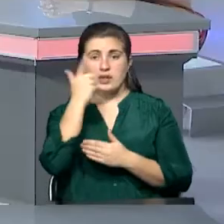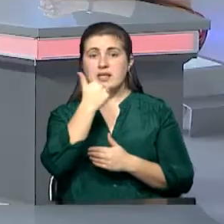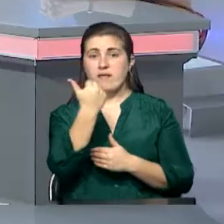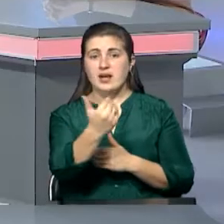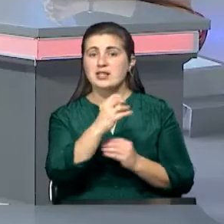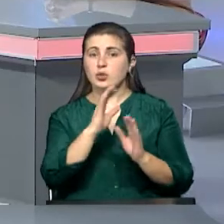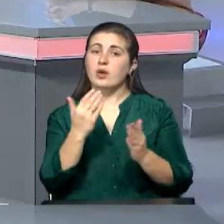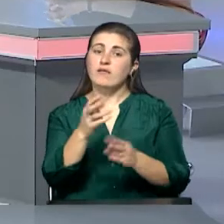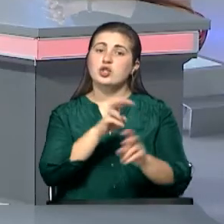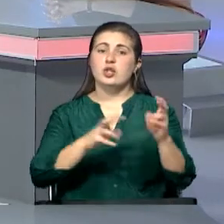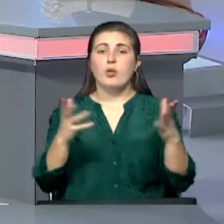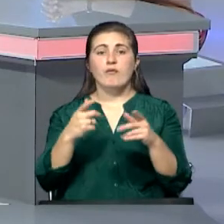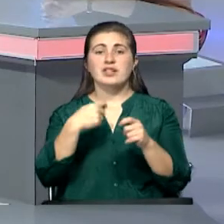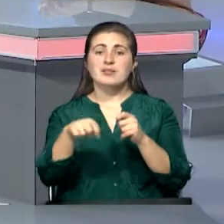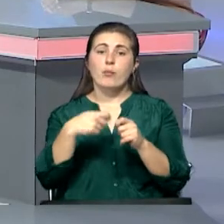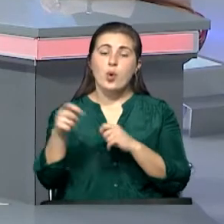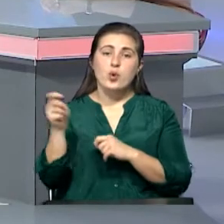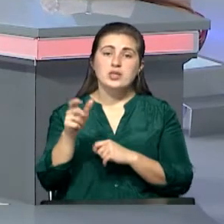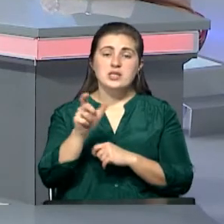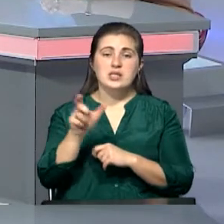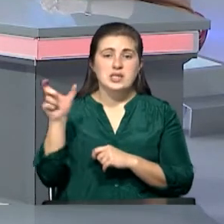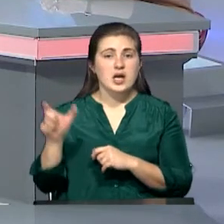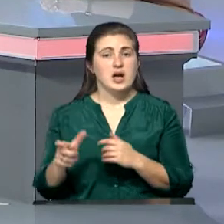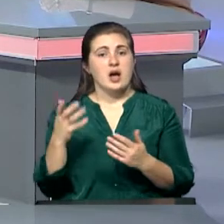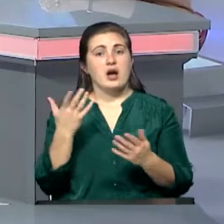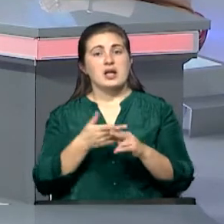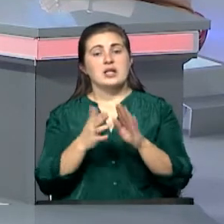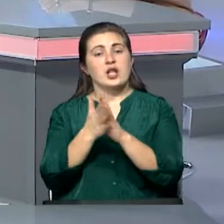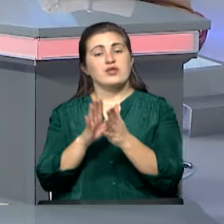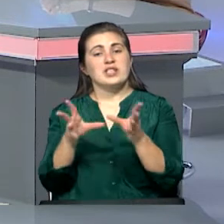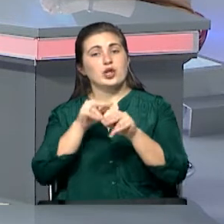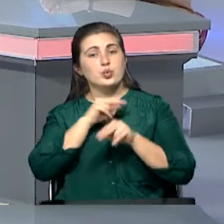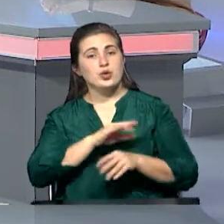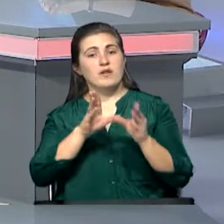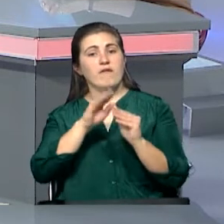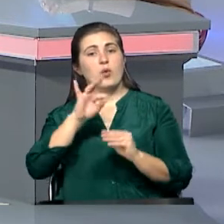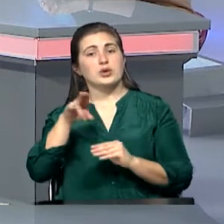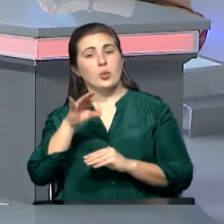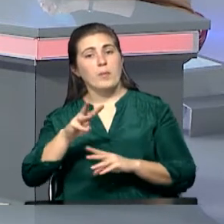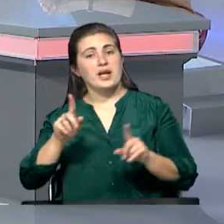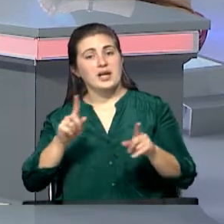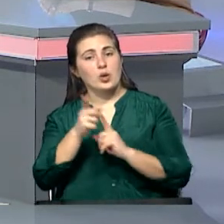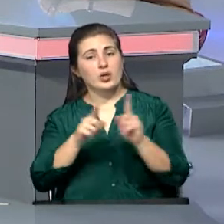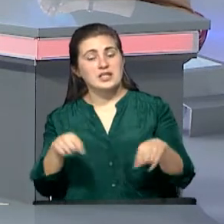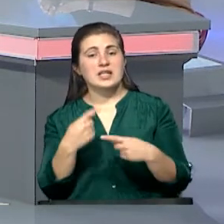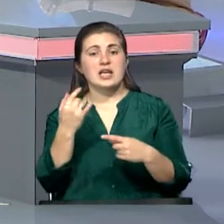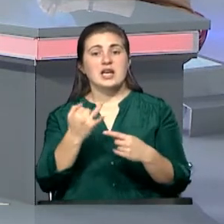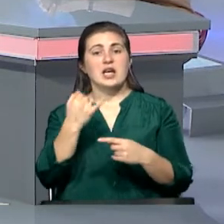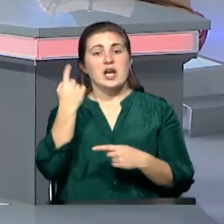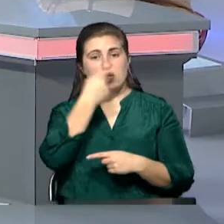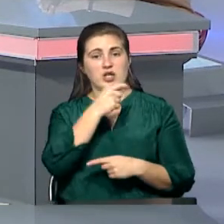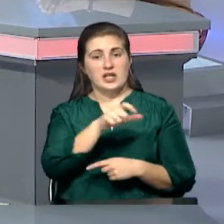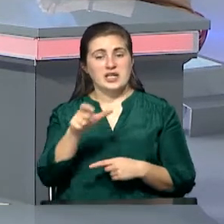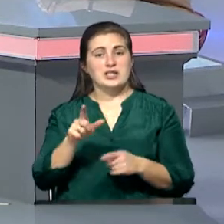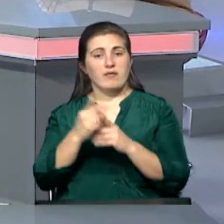вы ищете какого-то спонсора или налаживаете сотрудничество с фондом или организацией, но и частные лица вам звонят,